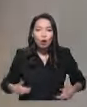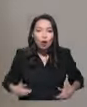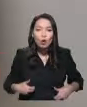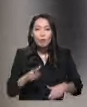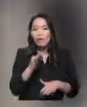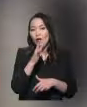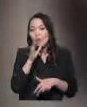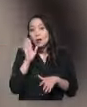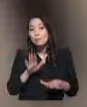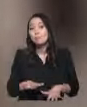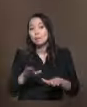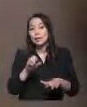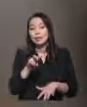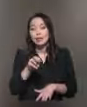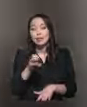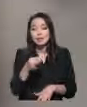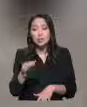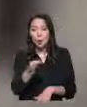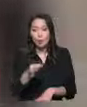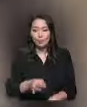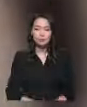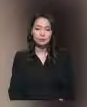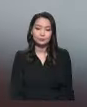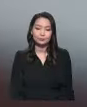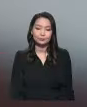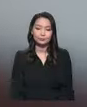время затопления в Талаской области.